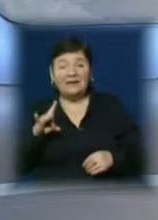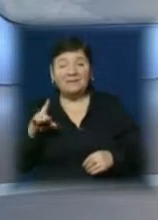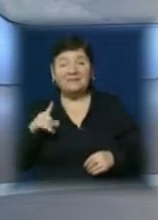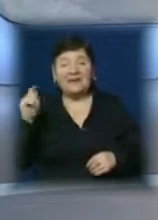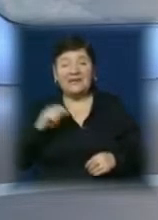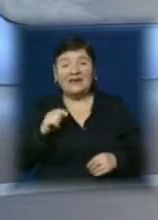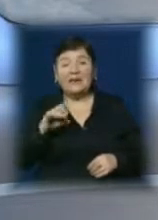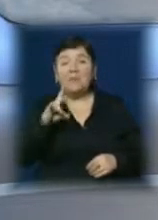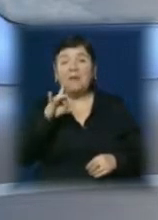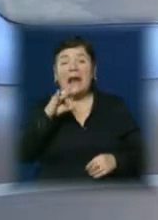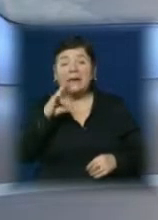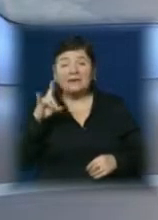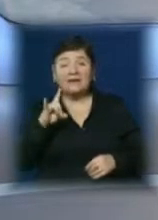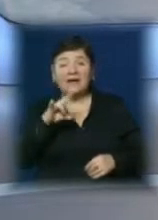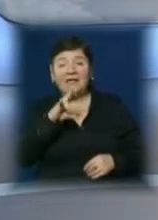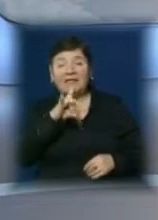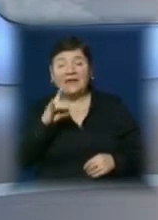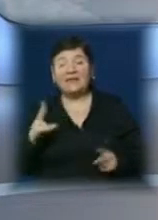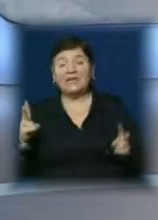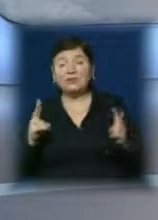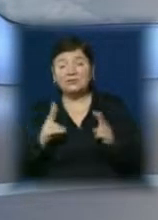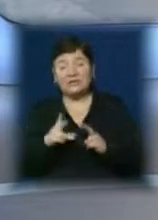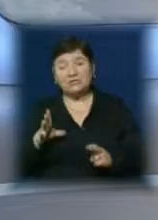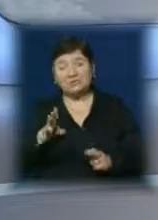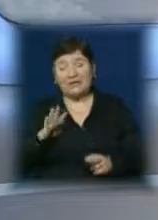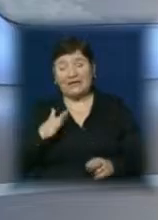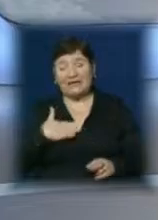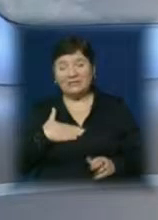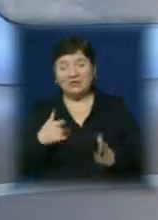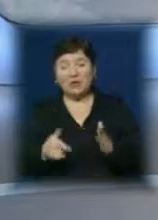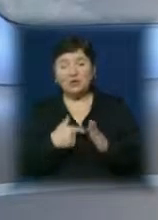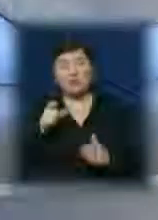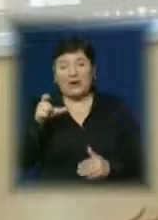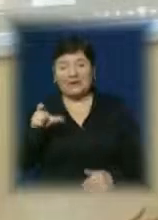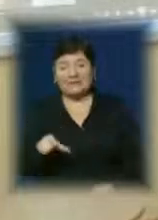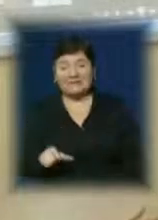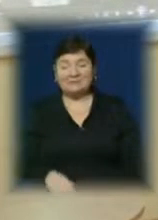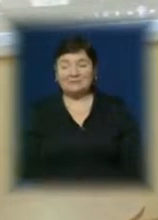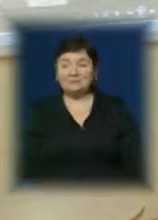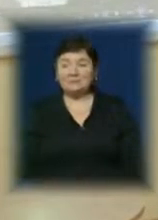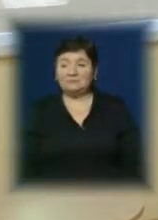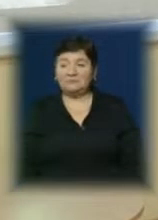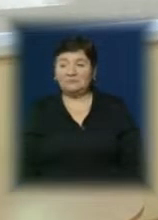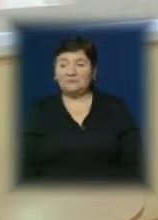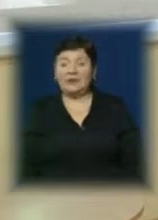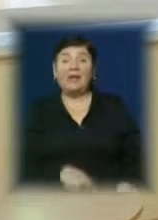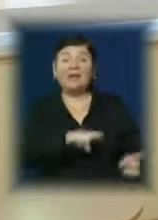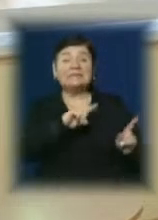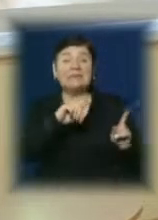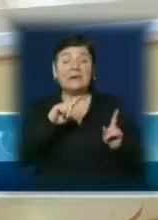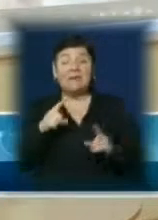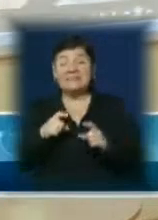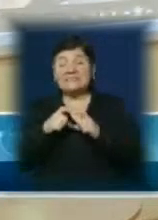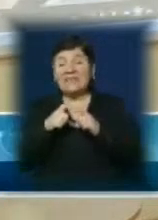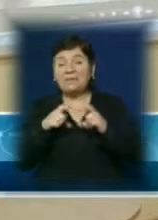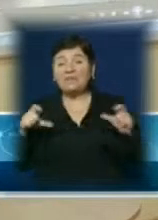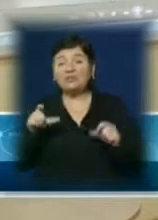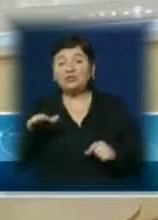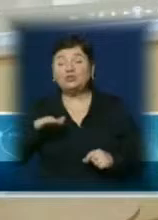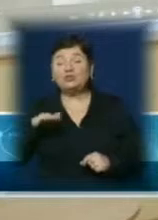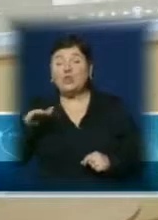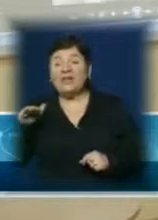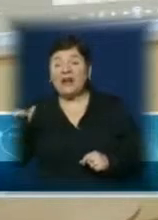Англія, очима ужгородців. Упродовж тижня семеро старшокласників третьої школи жили в Лондоні. За цей час встигли відчути